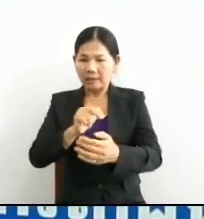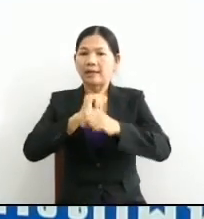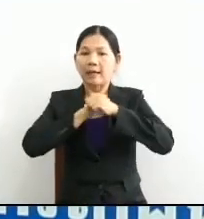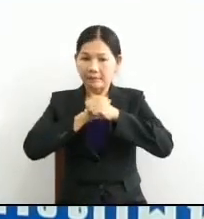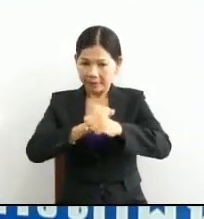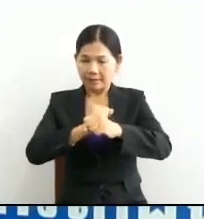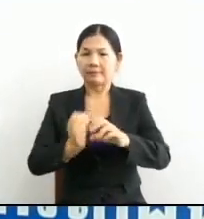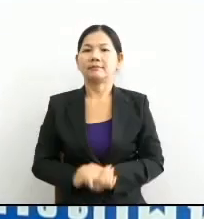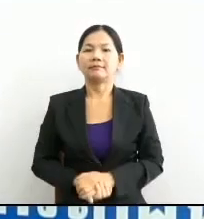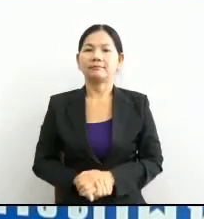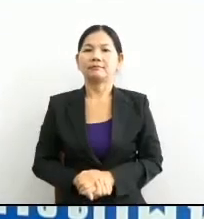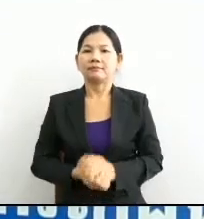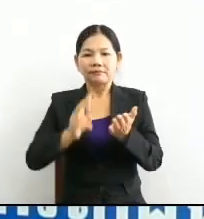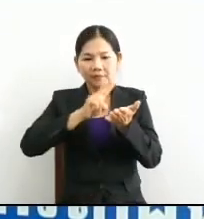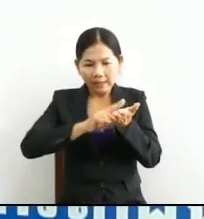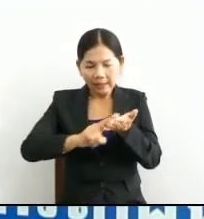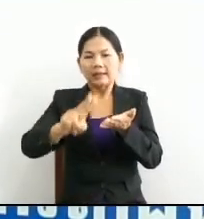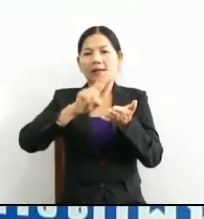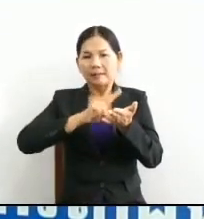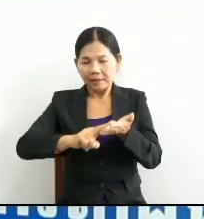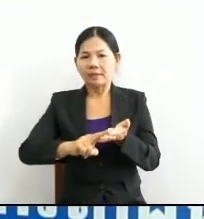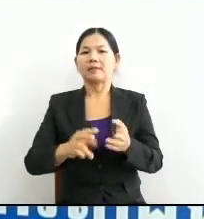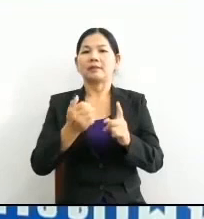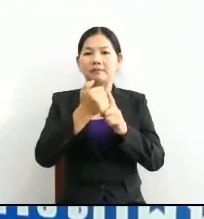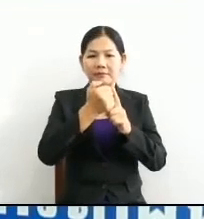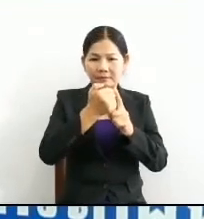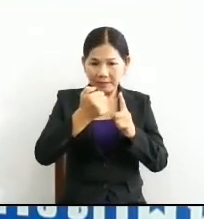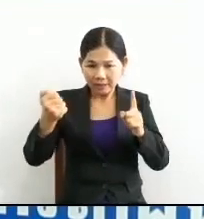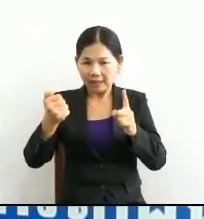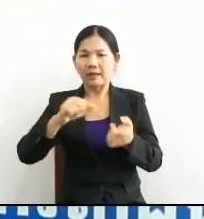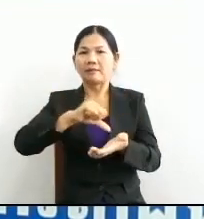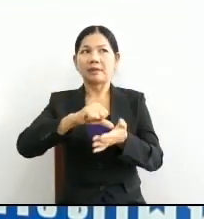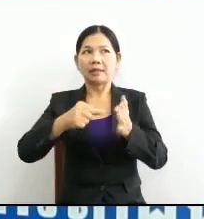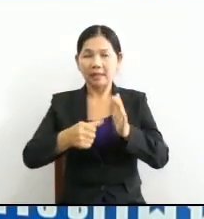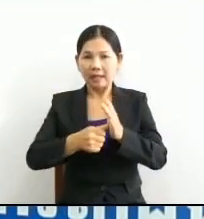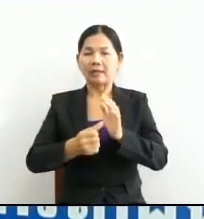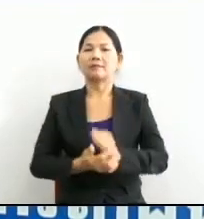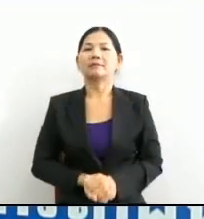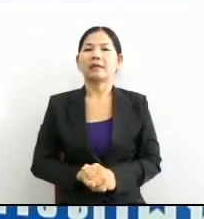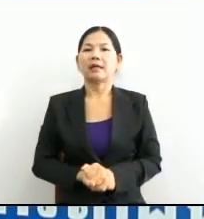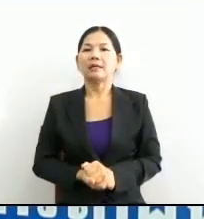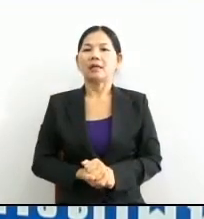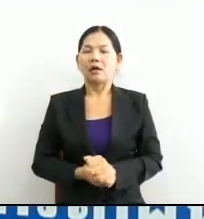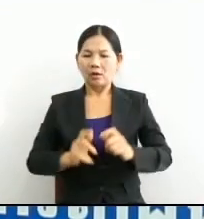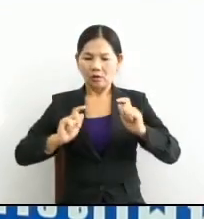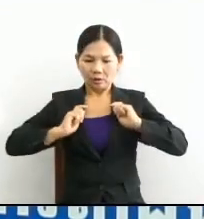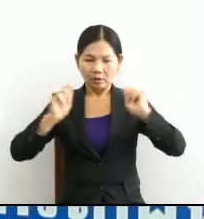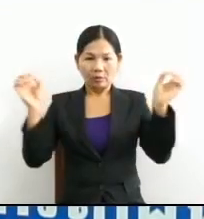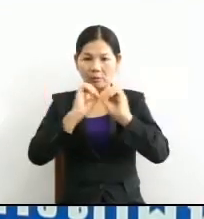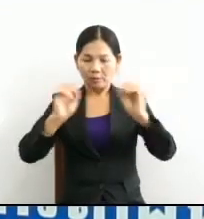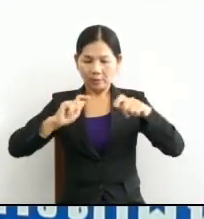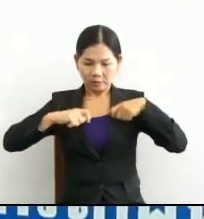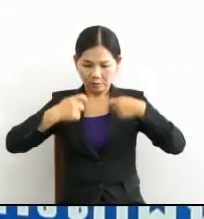pìa á à, nà máy thân ạ biết chi niếm miếng này thà đầm ná mần